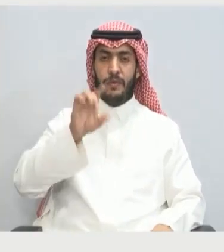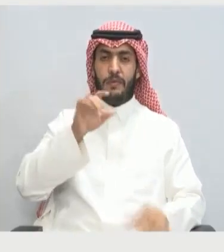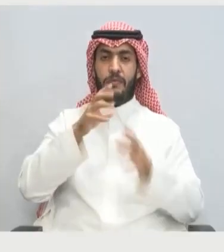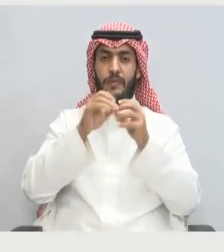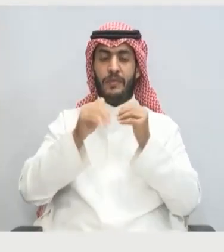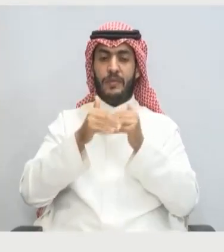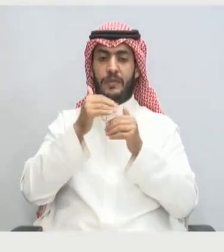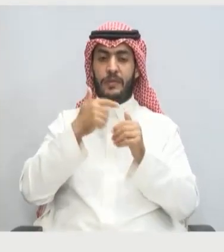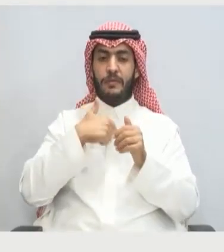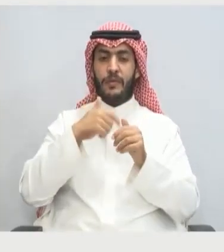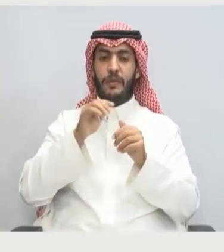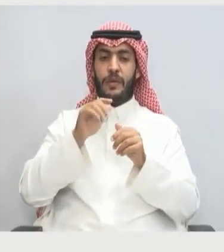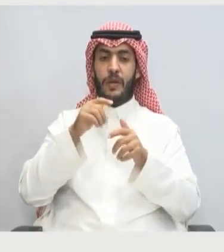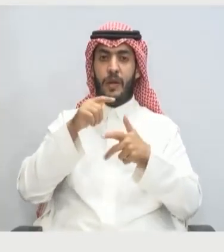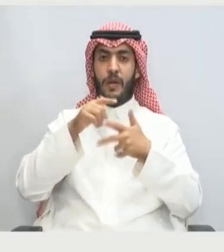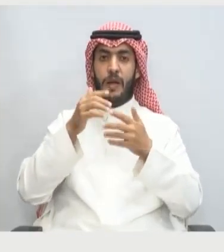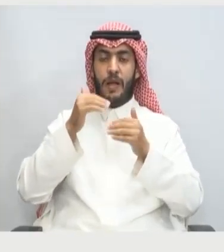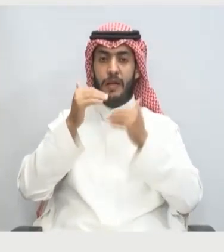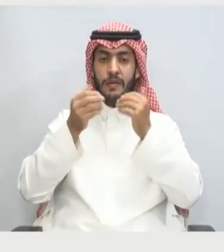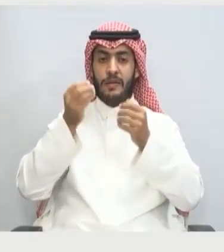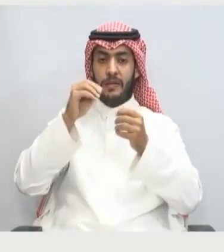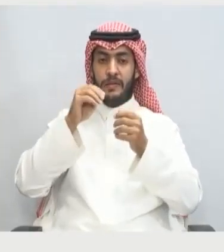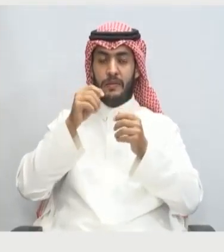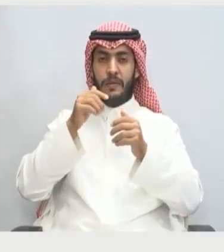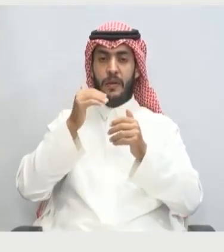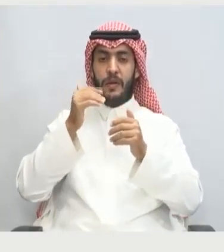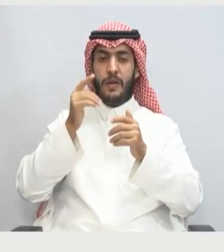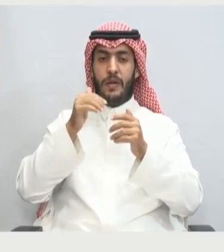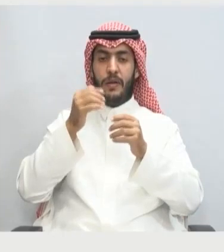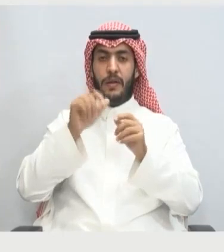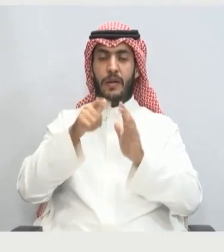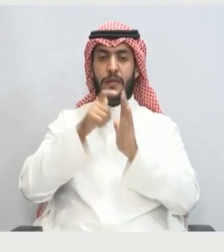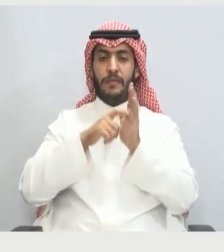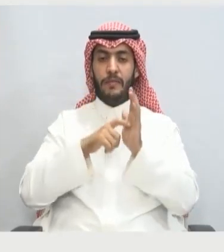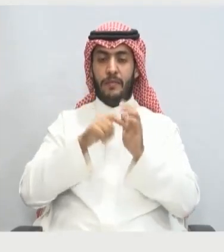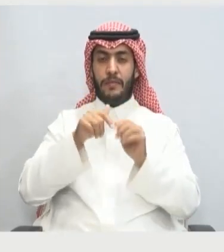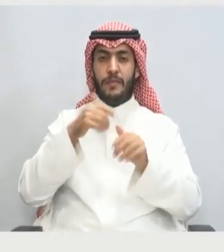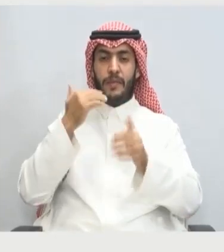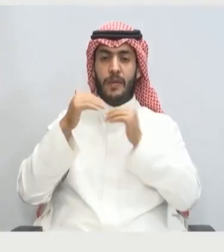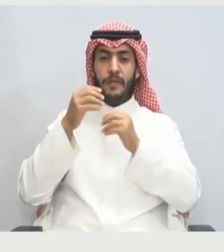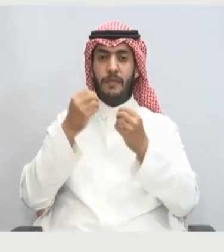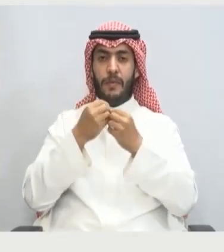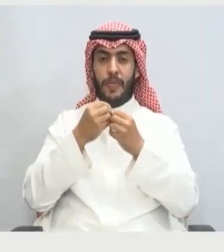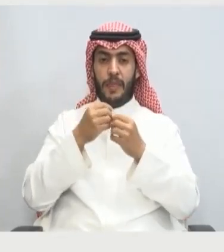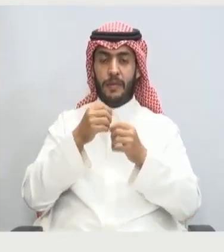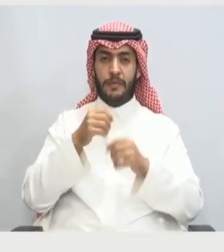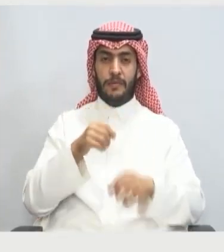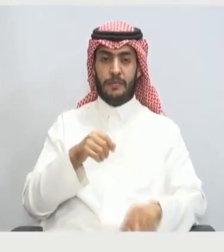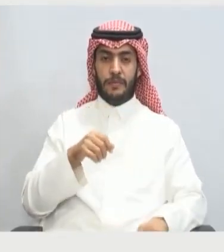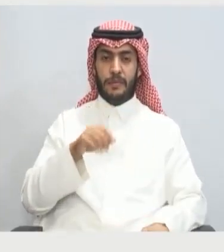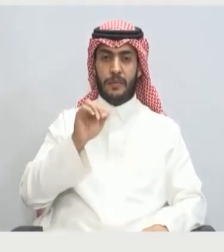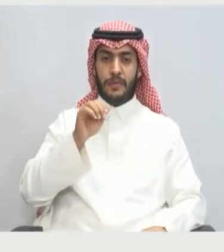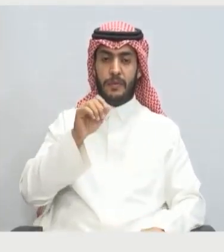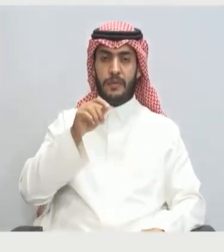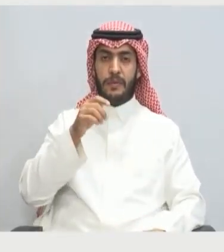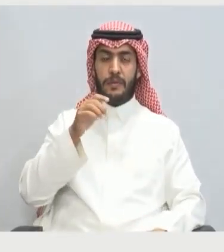مفرداتنا الجديده هي رتبه التفاعل سنكمل عليها باذن الله هذا اليوم لنراجع معا قلنا قوانين سرعه التفاعل عباره عن